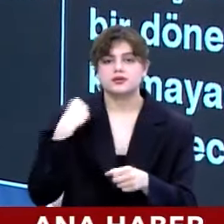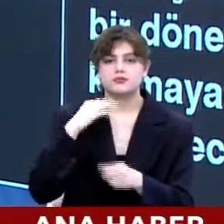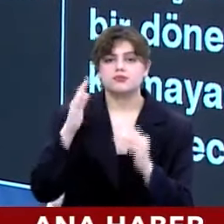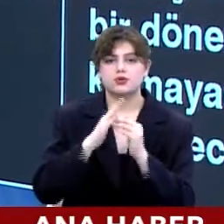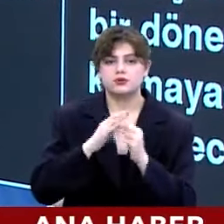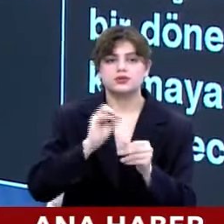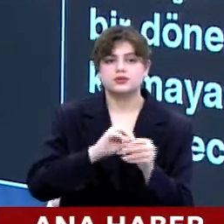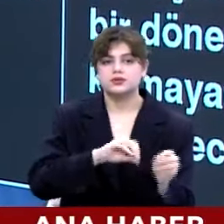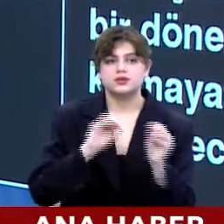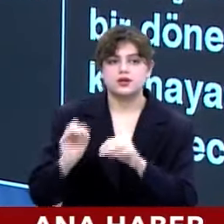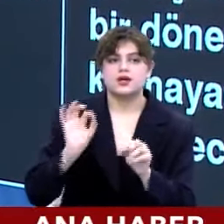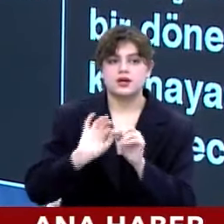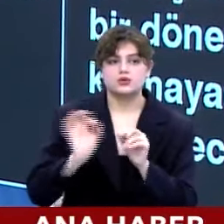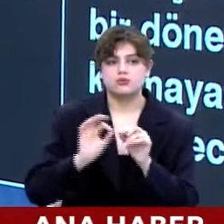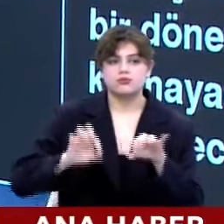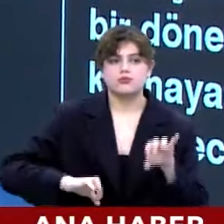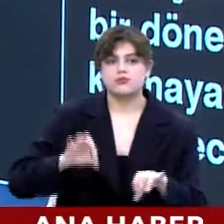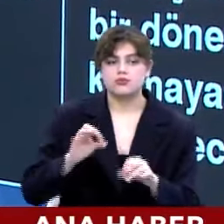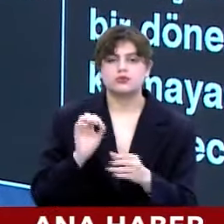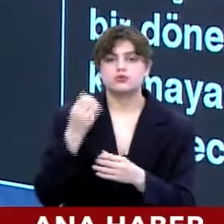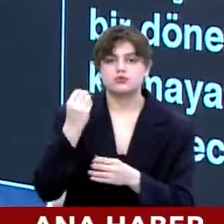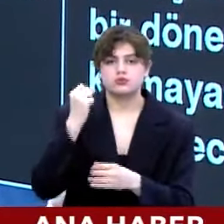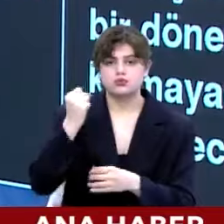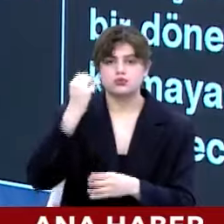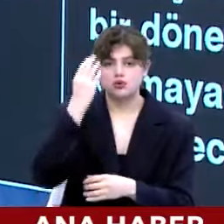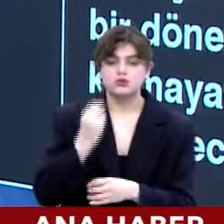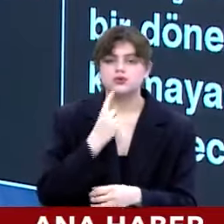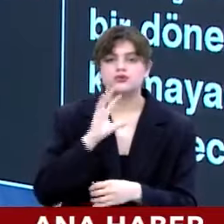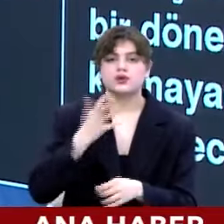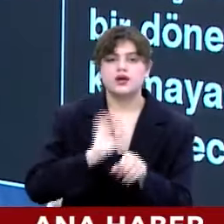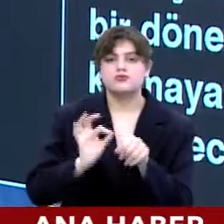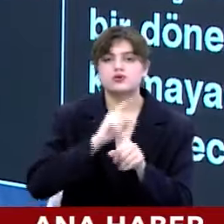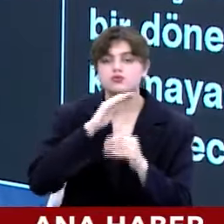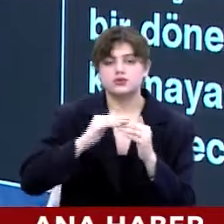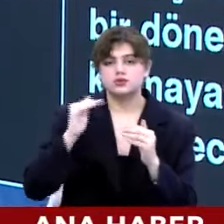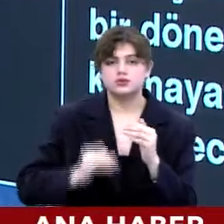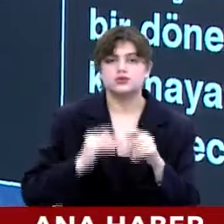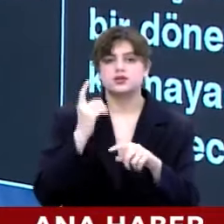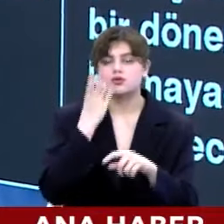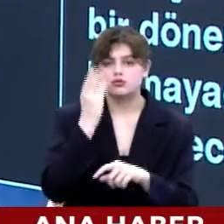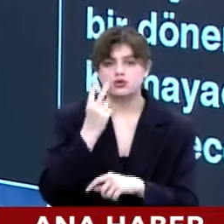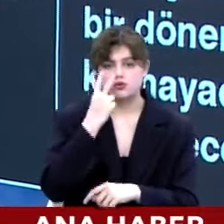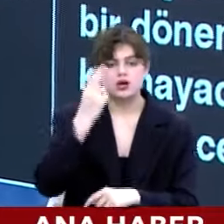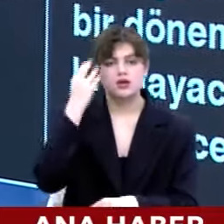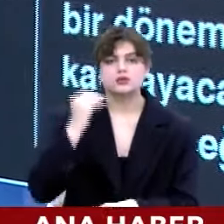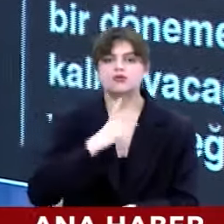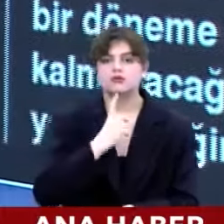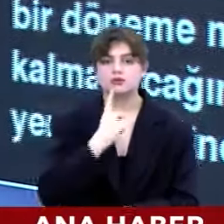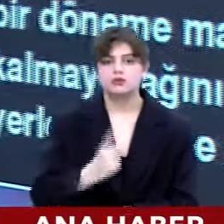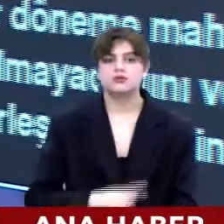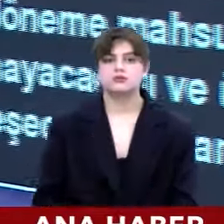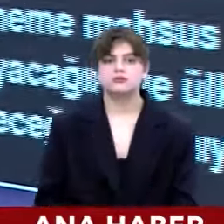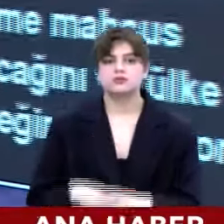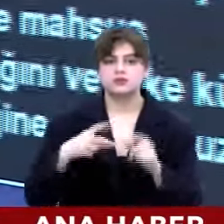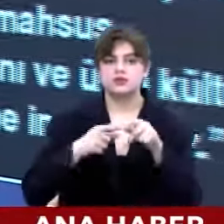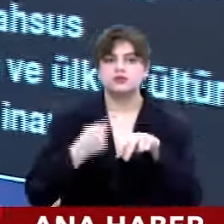paket uygulanan ekonomik programı güçlendirecek ve dezenflasyon sürecine katkı sağlayacak demiş Nail Olfak.